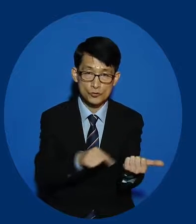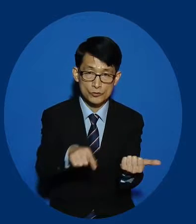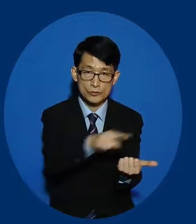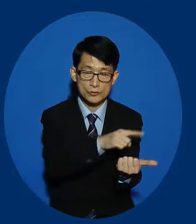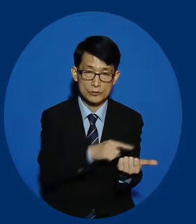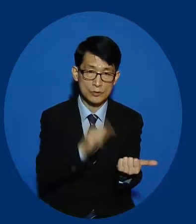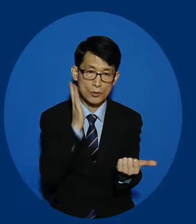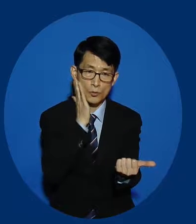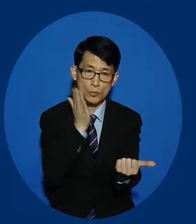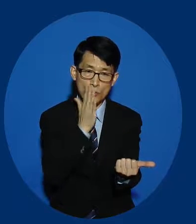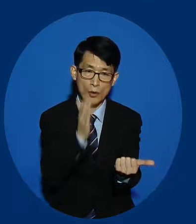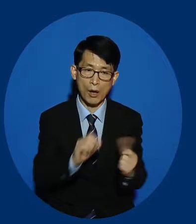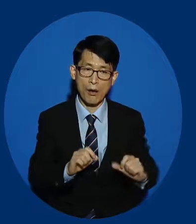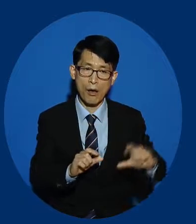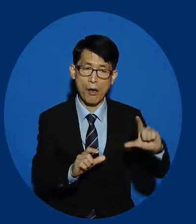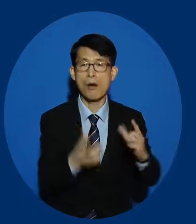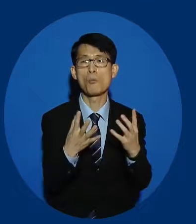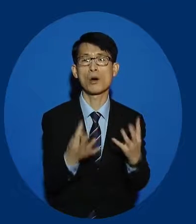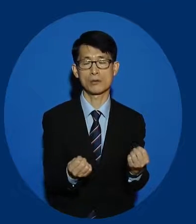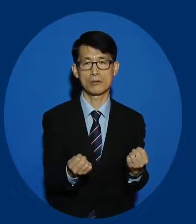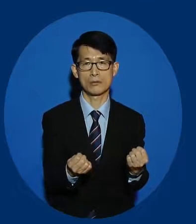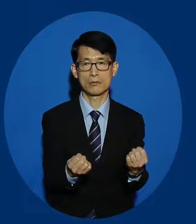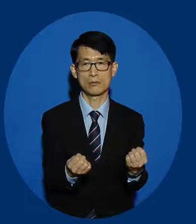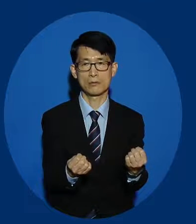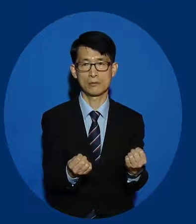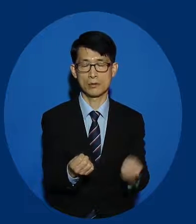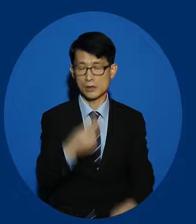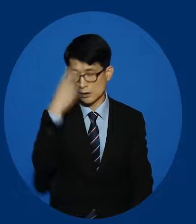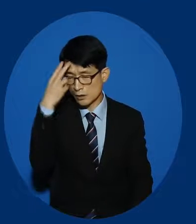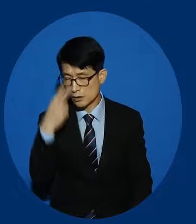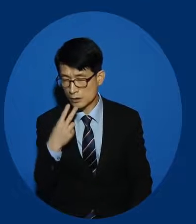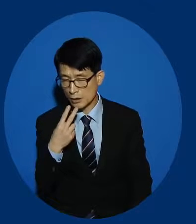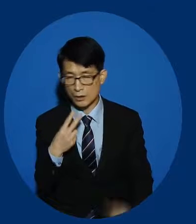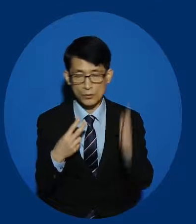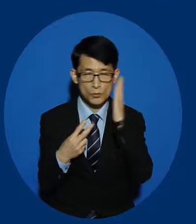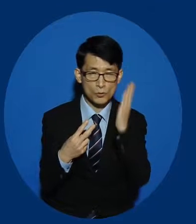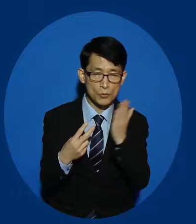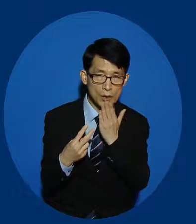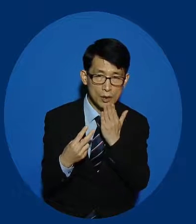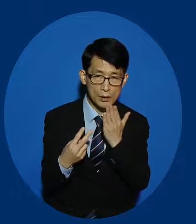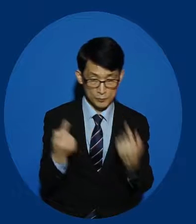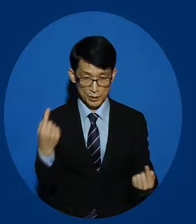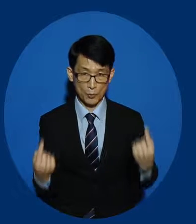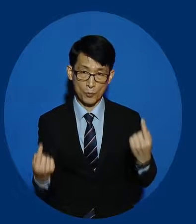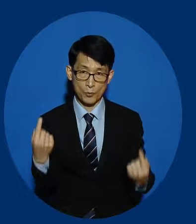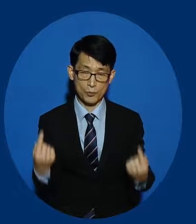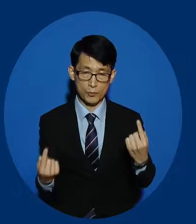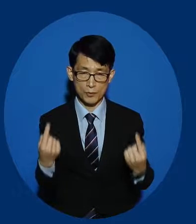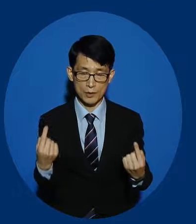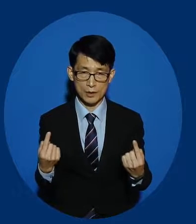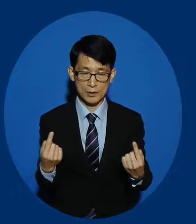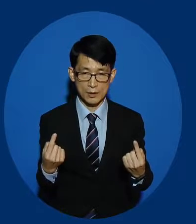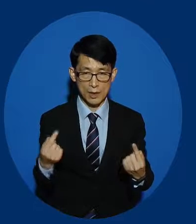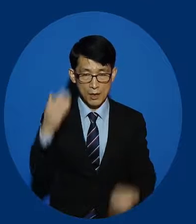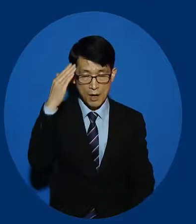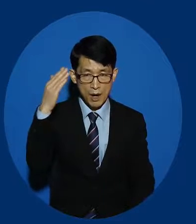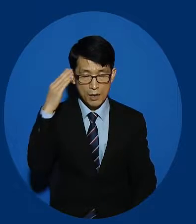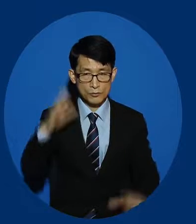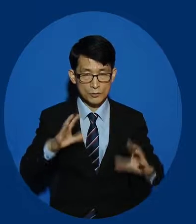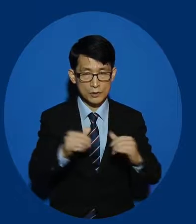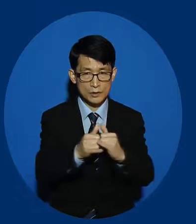굉장히 높습니다. 이 청각과 시각장애인들이 장애 전체 인구의 각각 10% 정도를